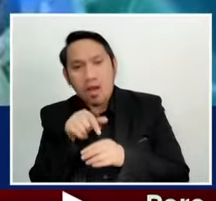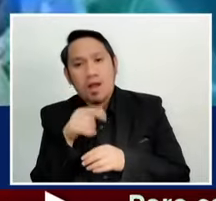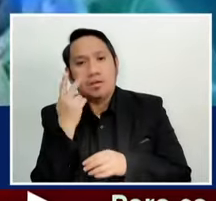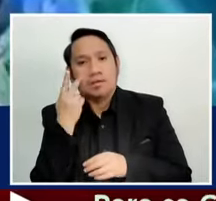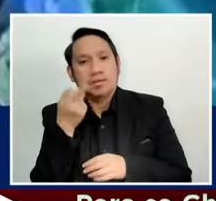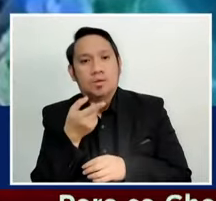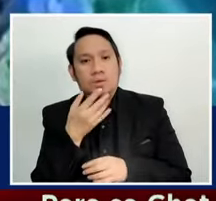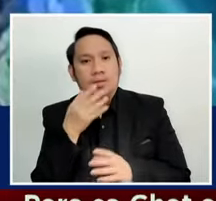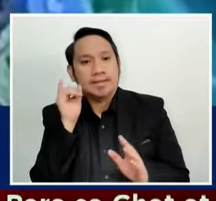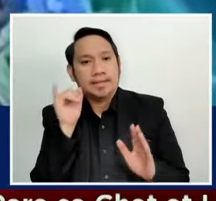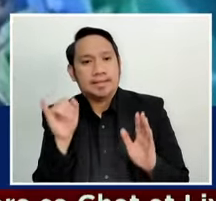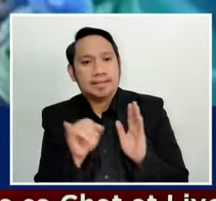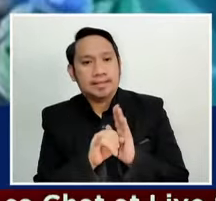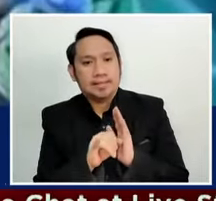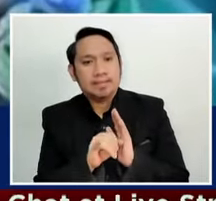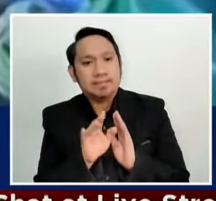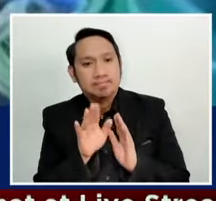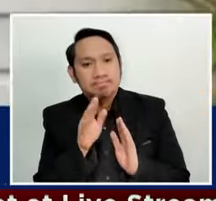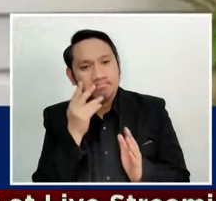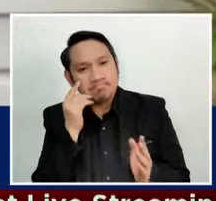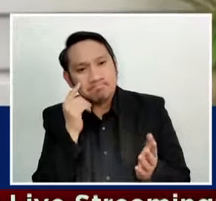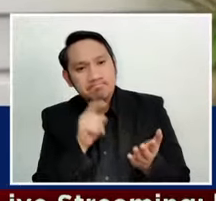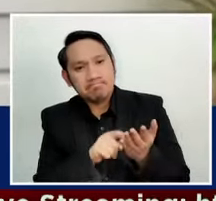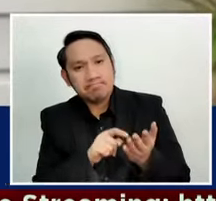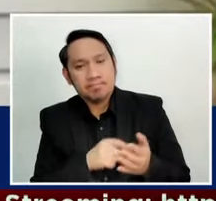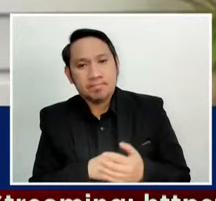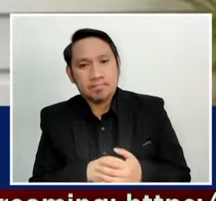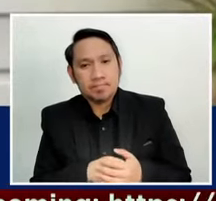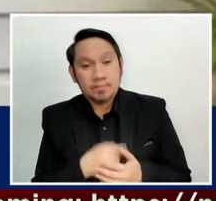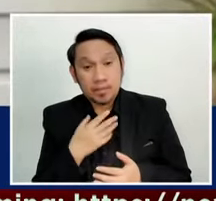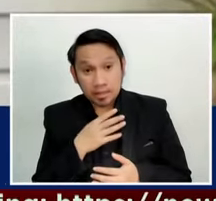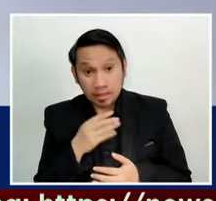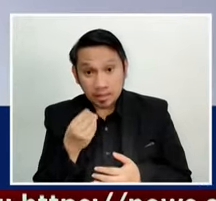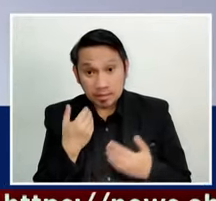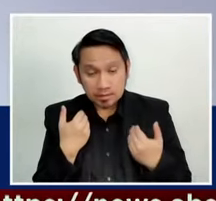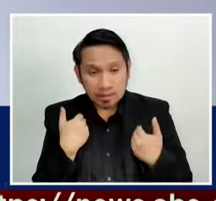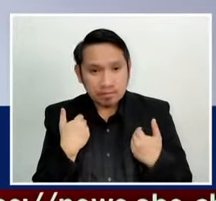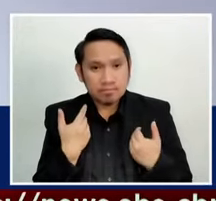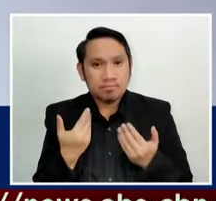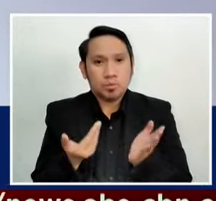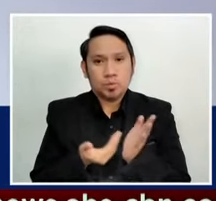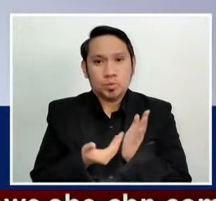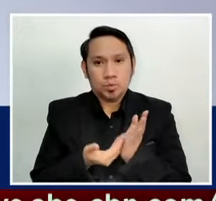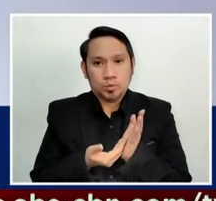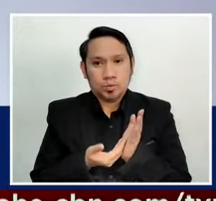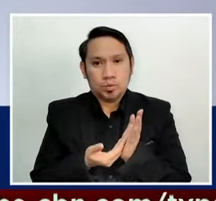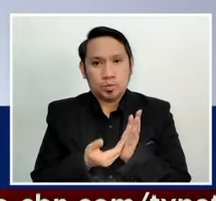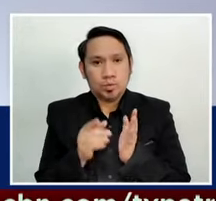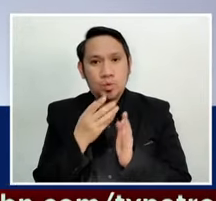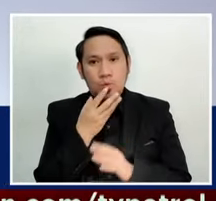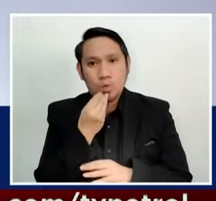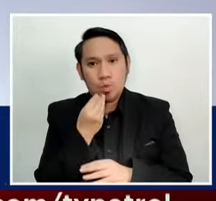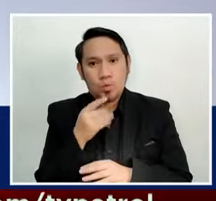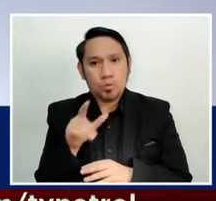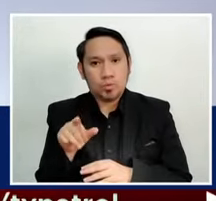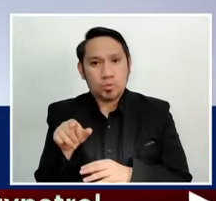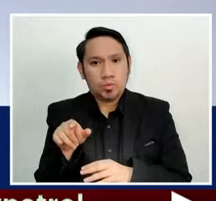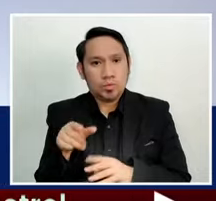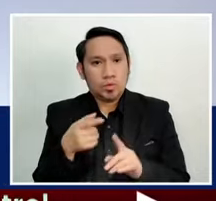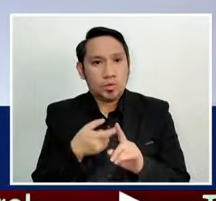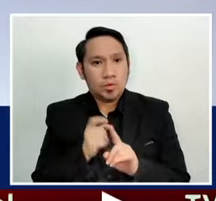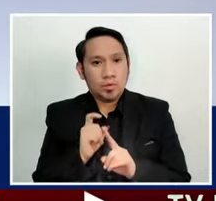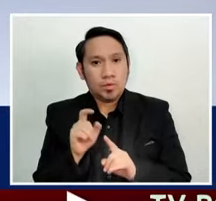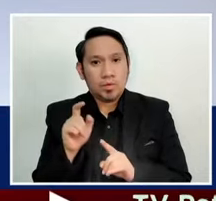pagkakilanlan ng isa sa mga sospek. Meron din tayong nakuhang testigo na nagtuturo dito sa isang individual na taga